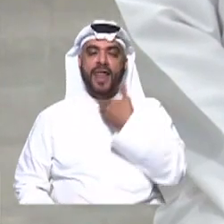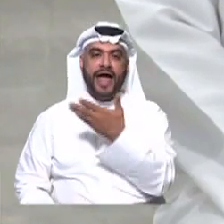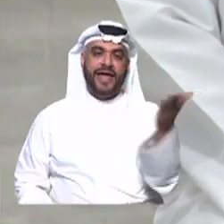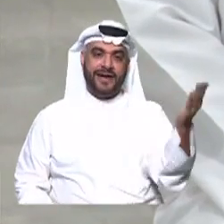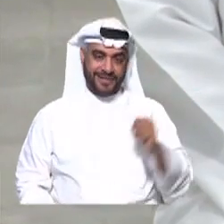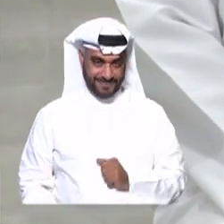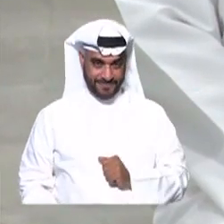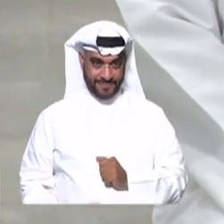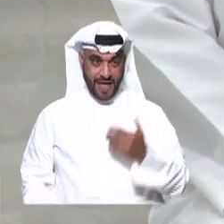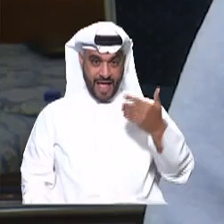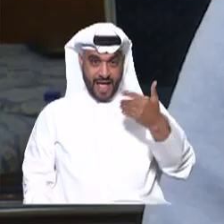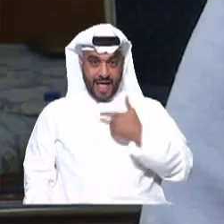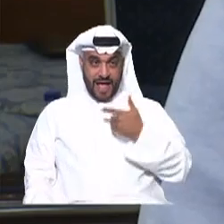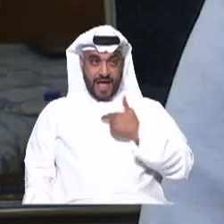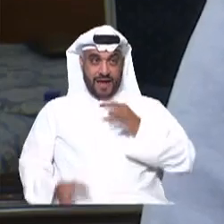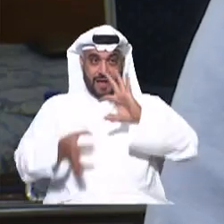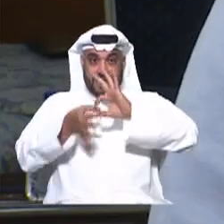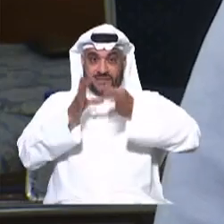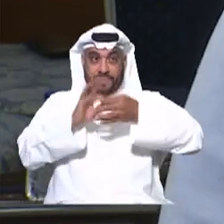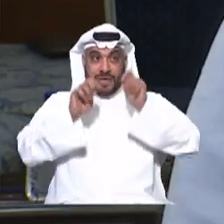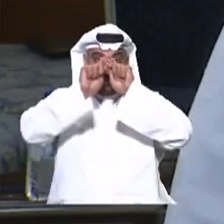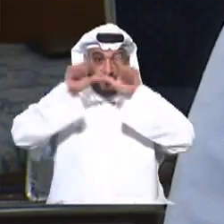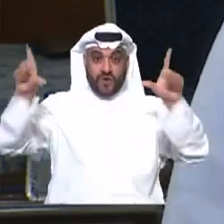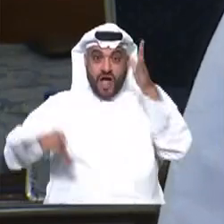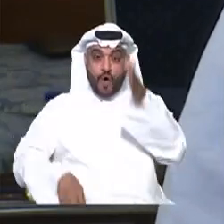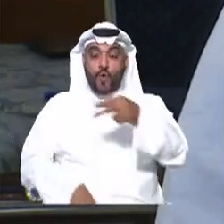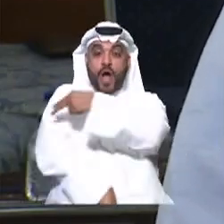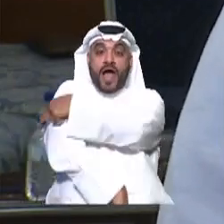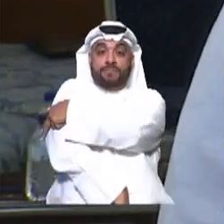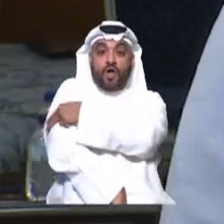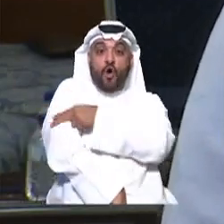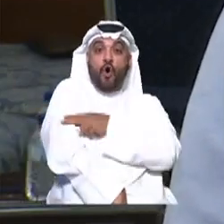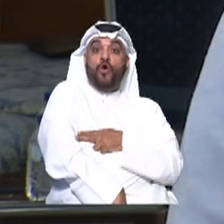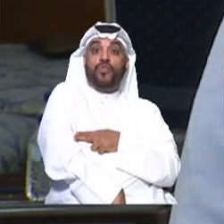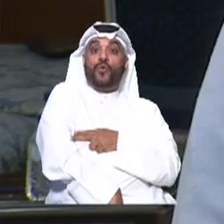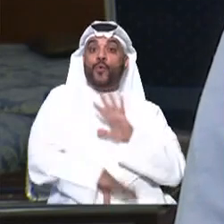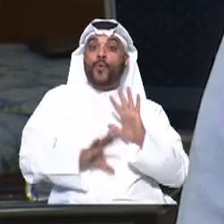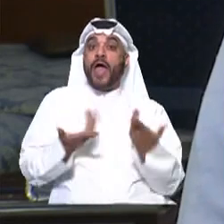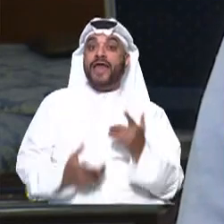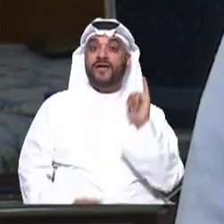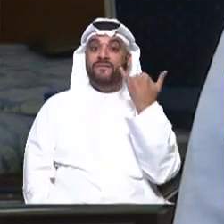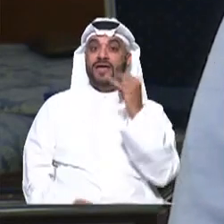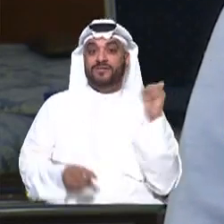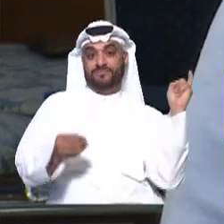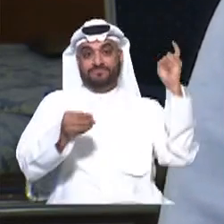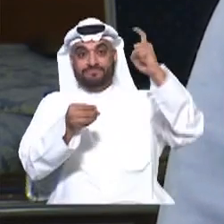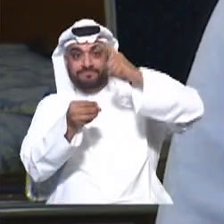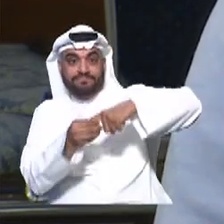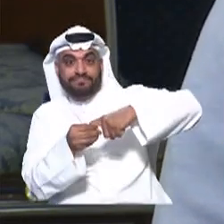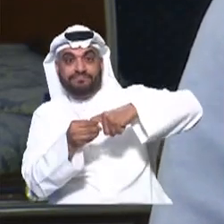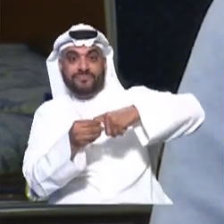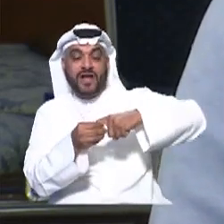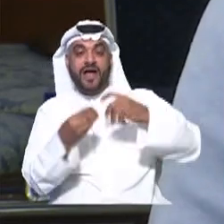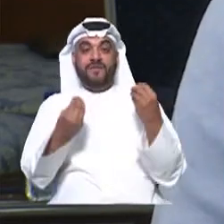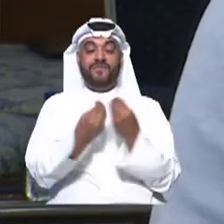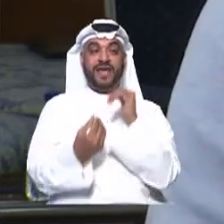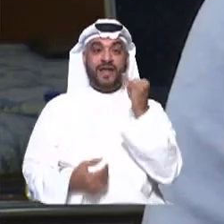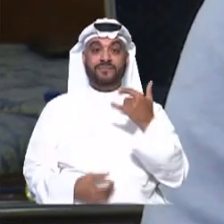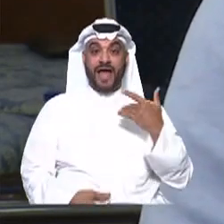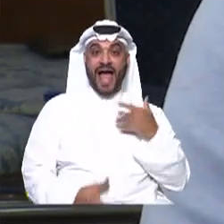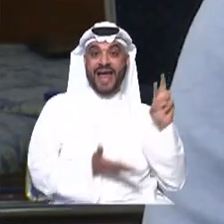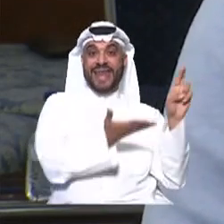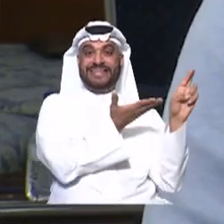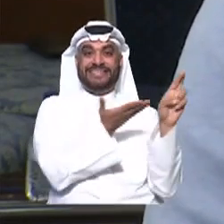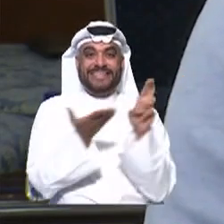شبكة الشفافية الكويتية هي عضو في الشبكة العربية لشفافية الانتخابات. الزيارة هذه